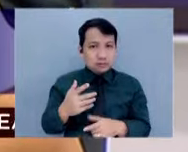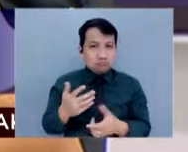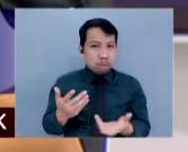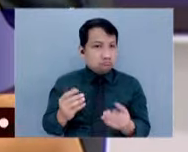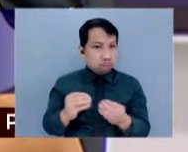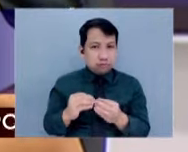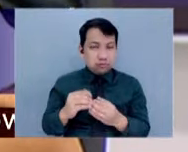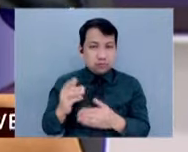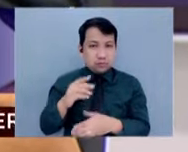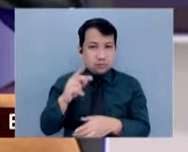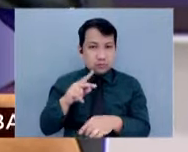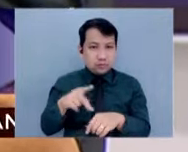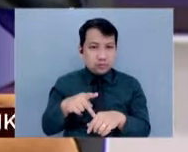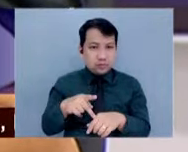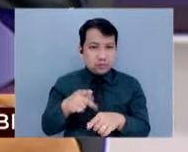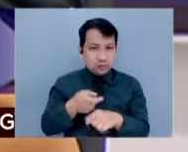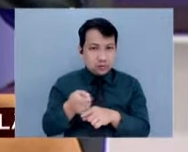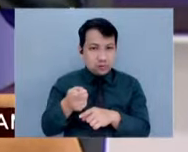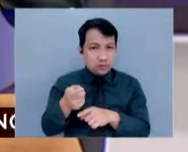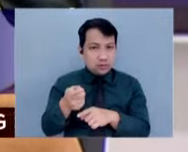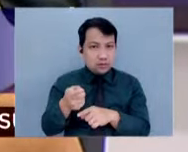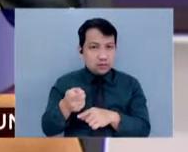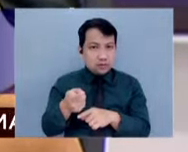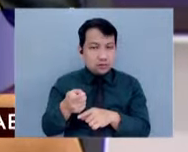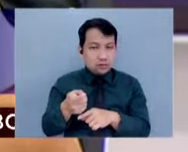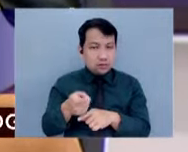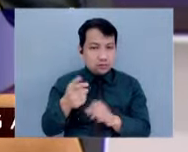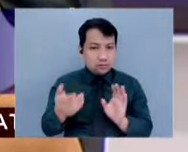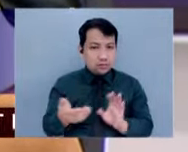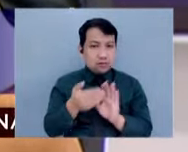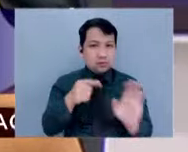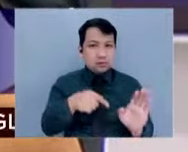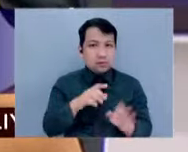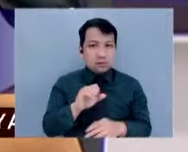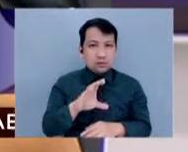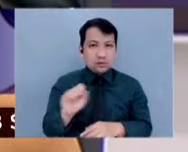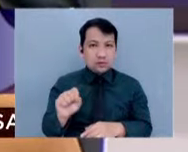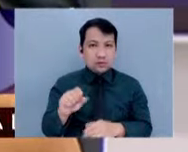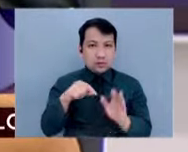political persecution. Ay itong hinaharap ng mga kaso dito, murder.